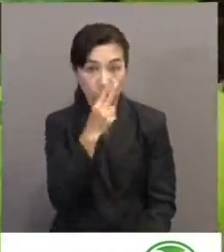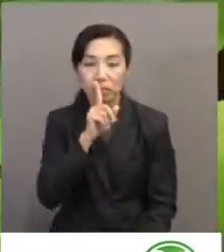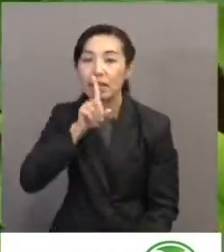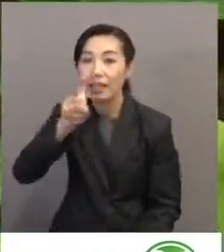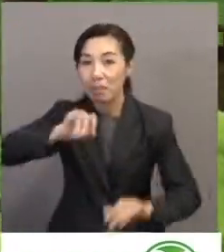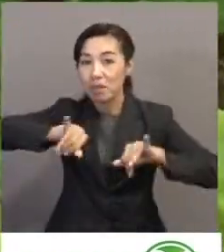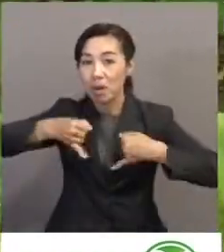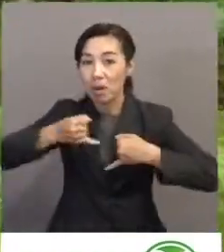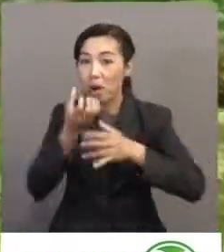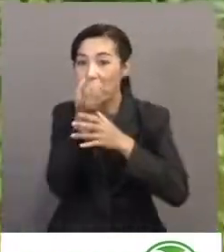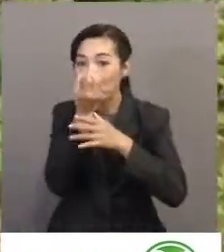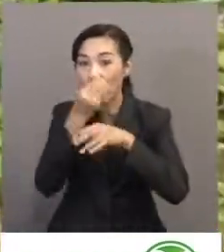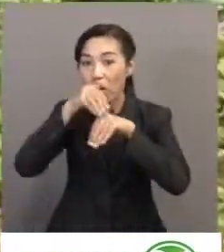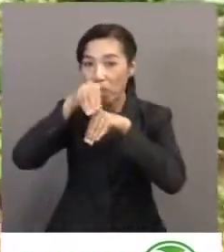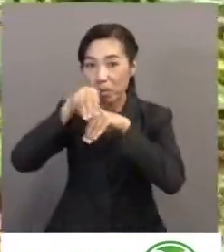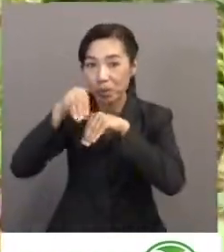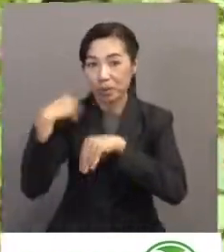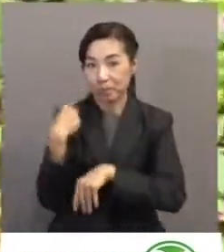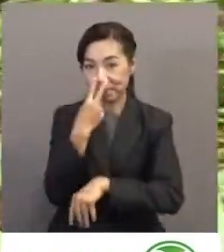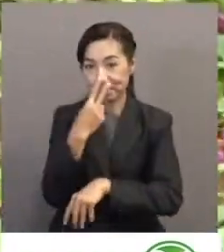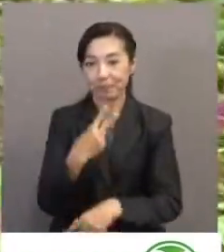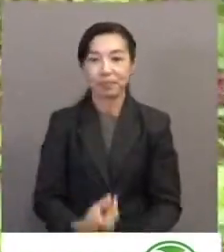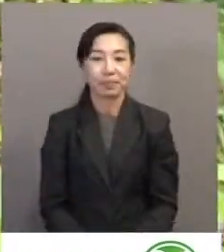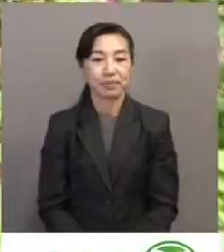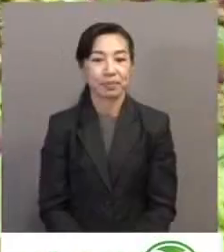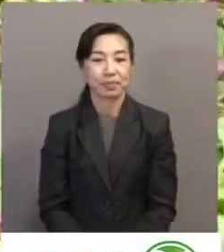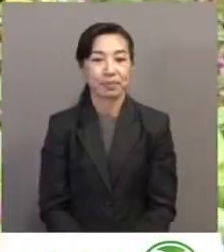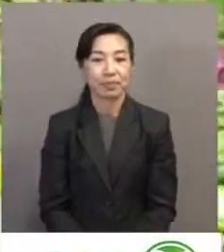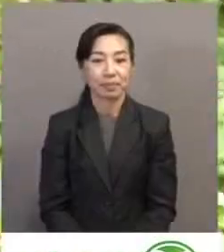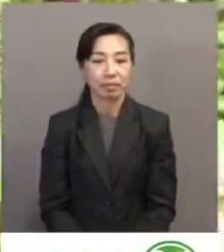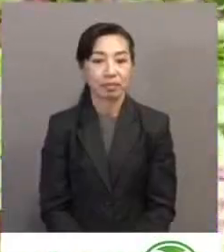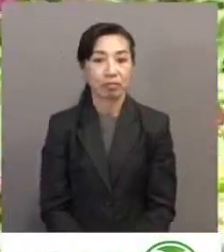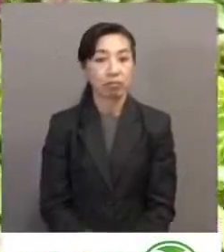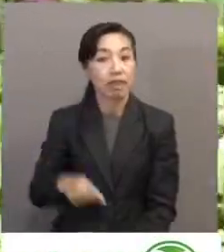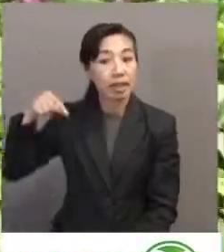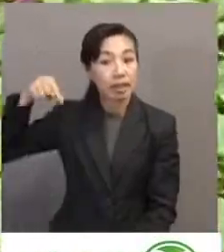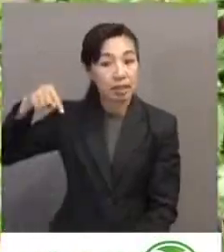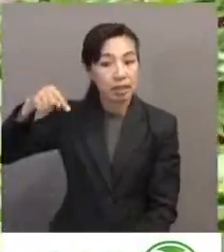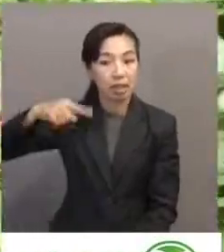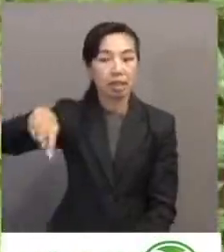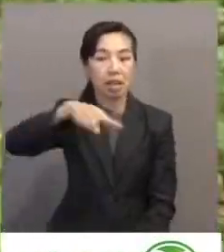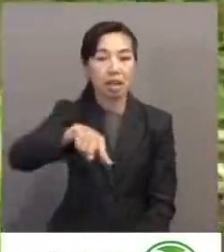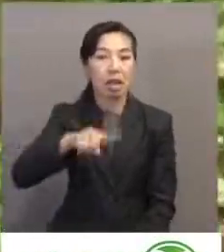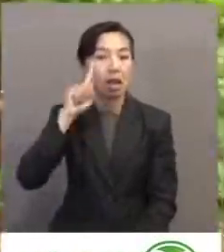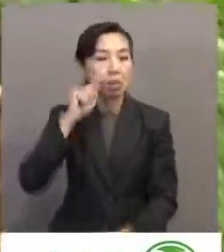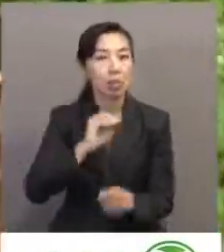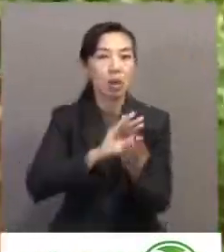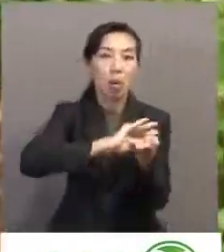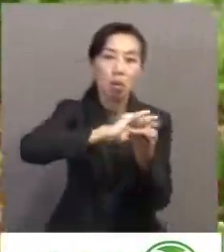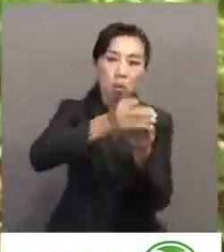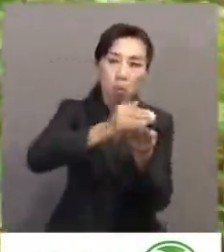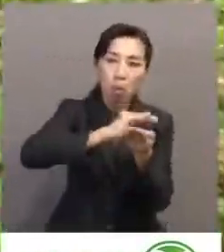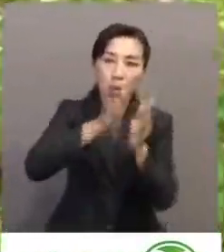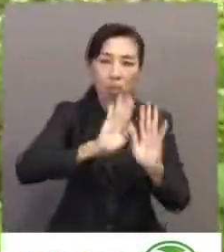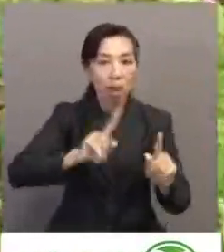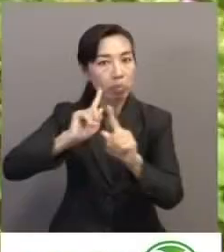ามคุณพี่วรรณาเจ้าของรวมใจเกษตรดูก็ได้ที่นี่นอกจากจะเป็นไร่ส่วนผสมที่มีทั้งมะม่วงสารพัดช